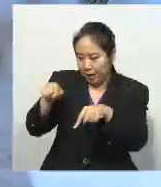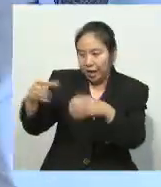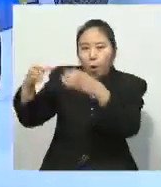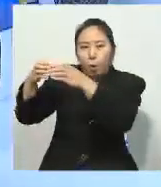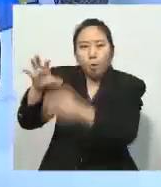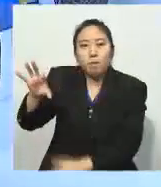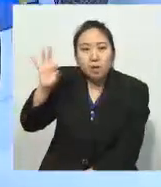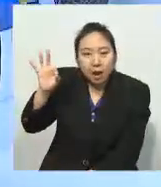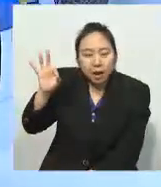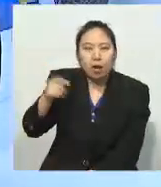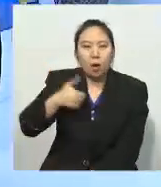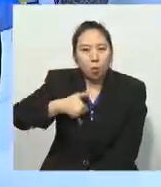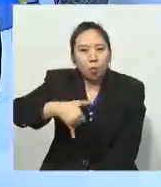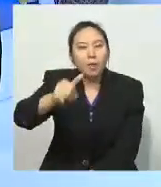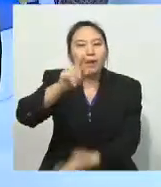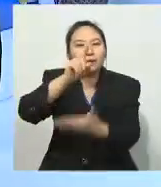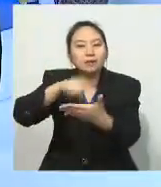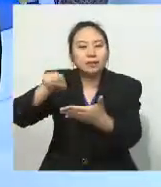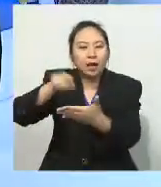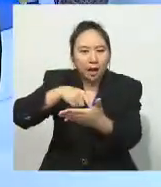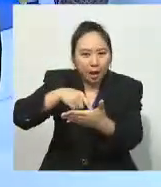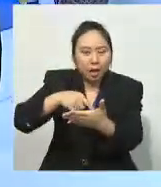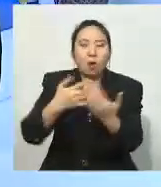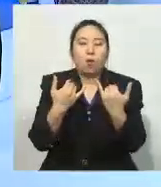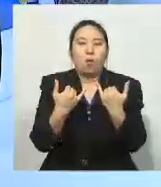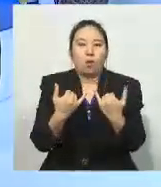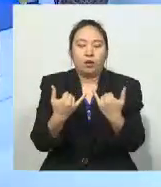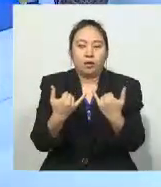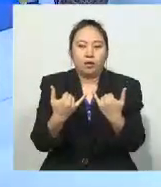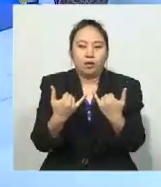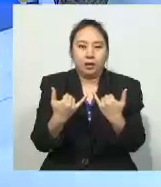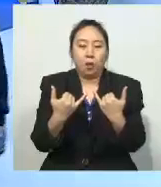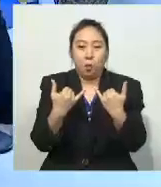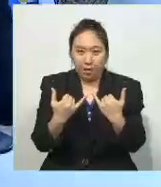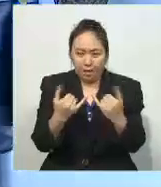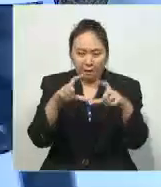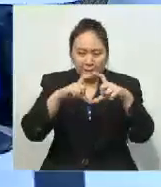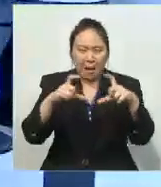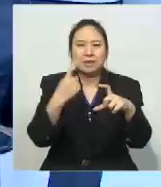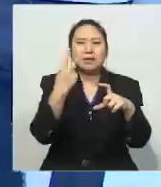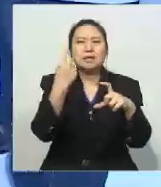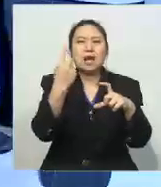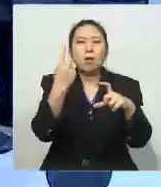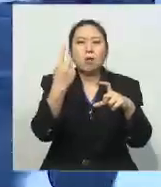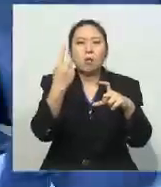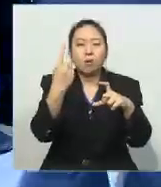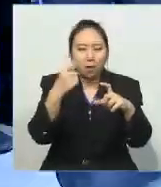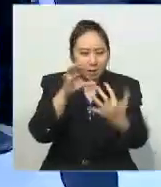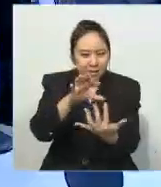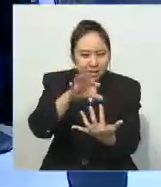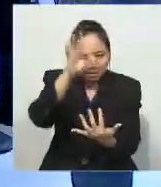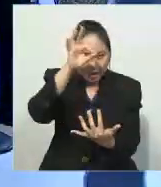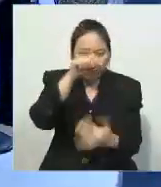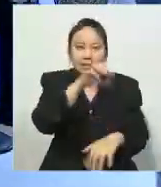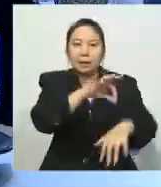าทเลือกสมาชิกสภาผู้แทนราษฎรแบบบัญชีรายชื่ออย่างเดียวแต่ขณะนี้มีการเลือกตั้งเพียงแค่บัตรเลือกตั้งเพียงใบเดียวครับเพื่อที่จะไปเลือกสมาชิกส